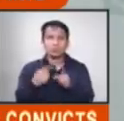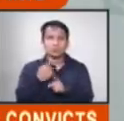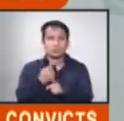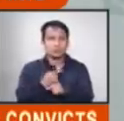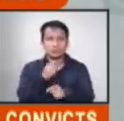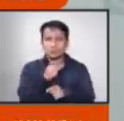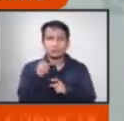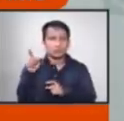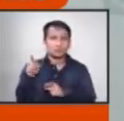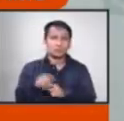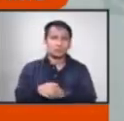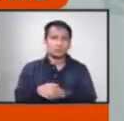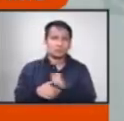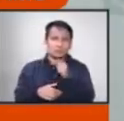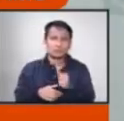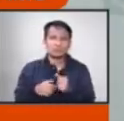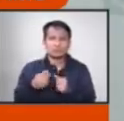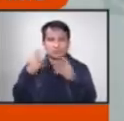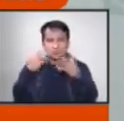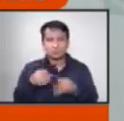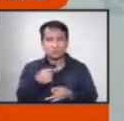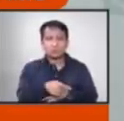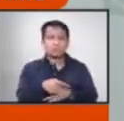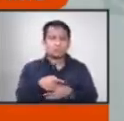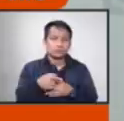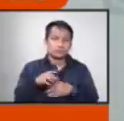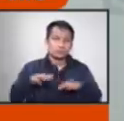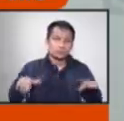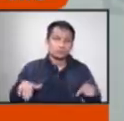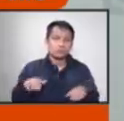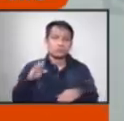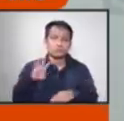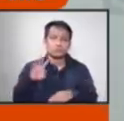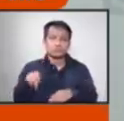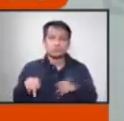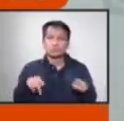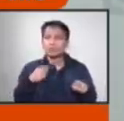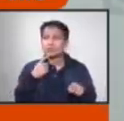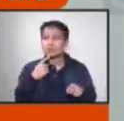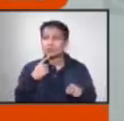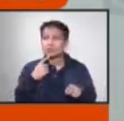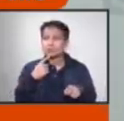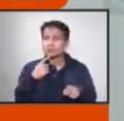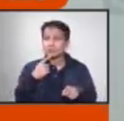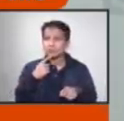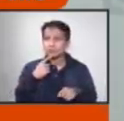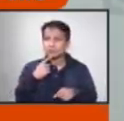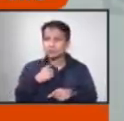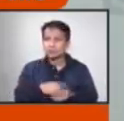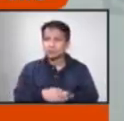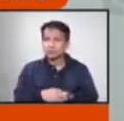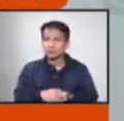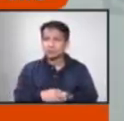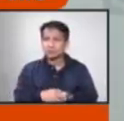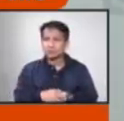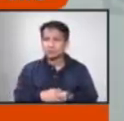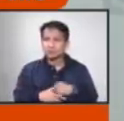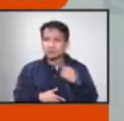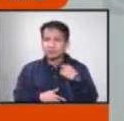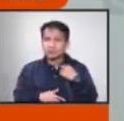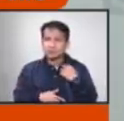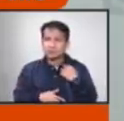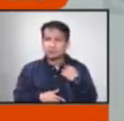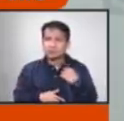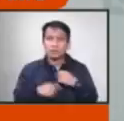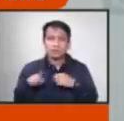ahensya at hindi ikaw. You don't decide for her, for the children when it comes to 4-piece. Sir, ito sir. Ito sir, sigurado ako magde-decide for the